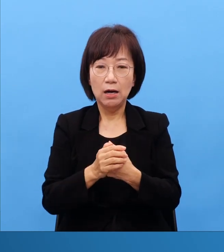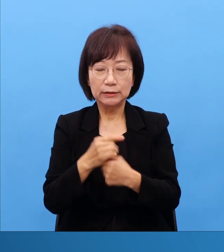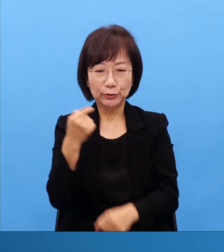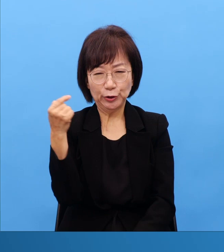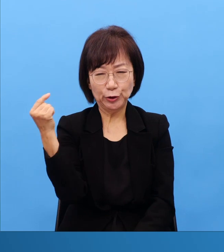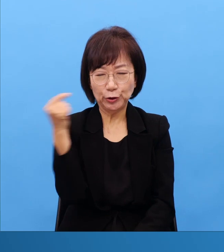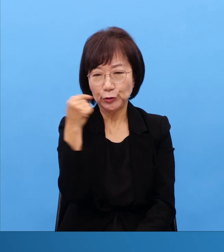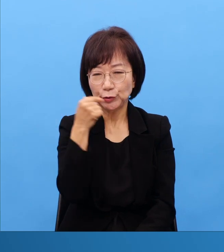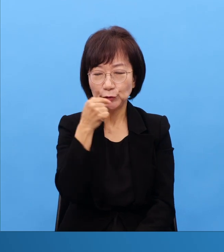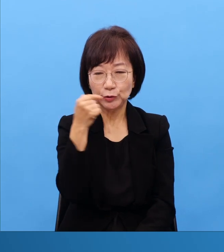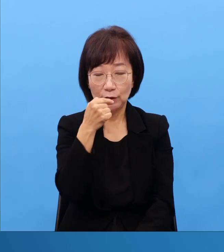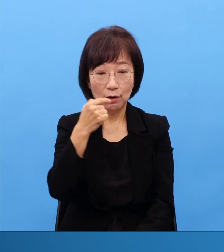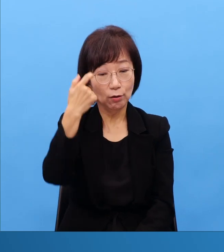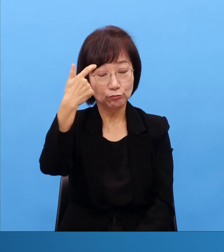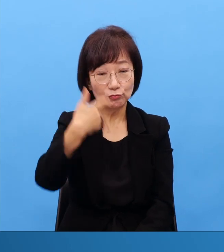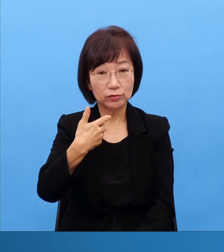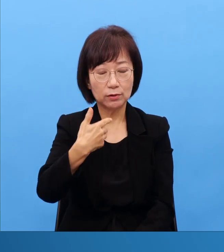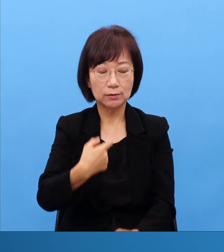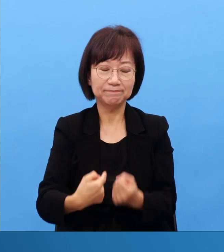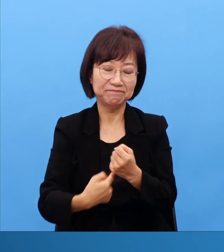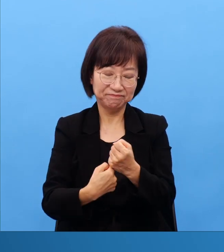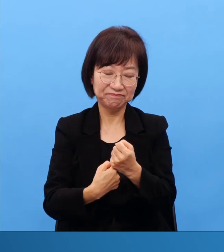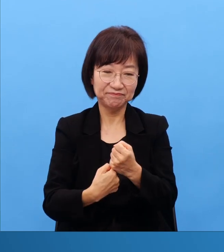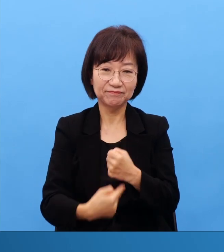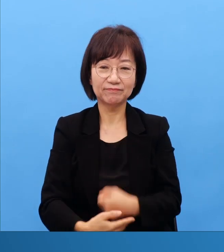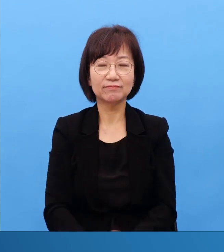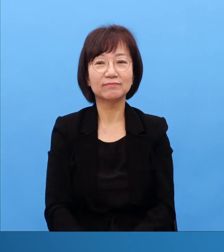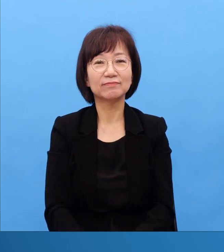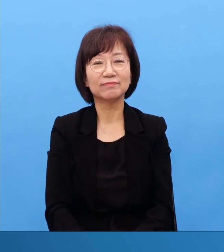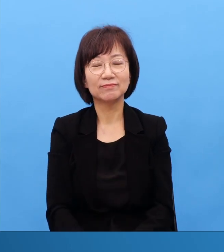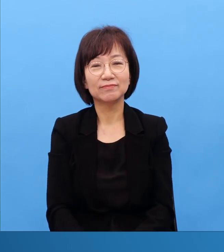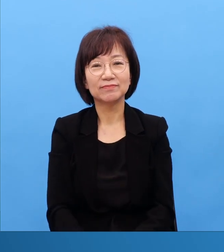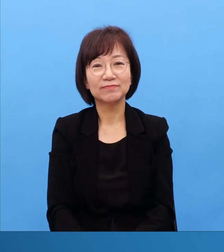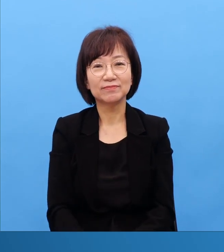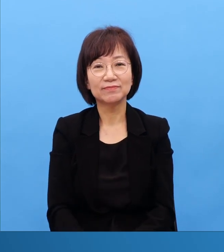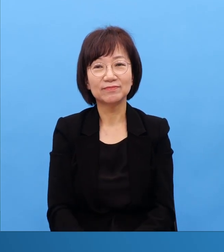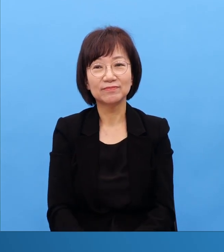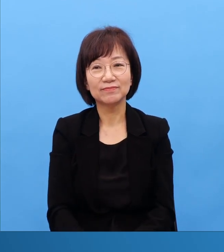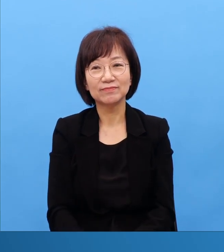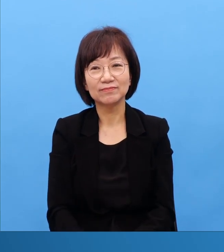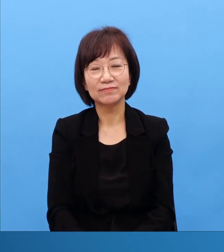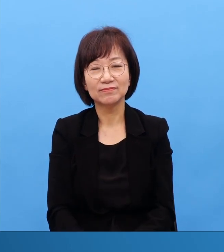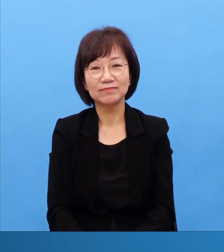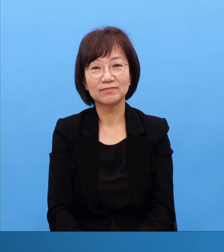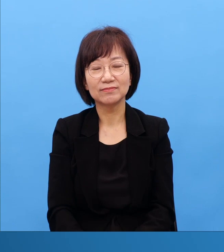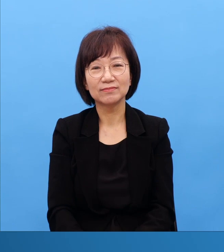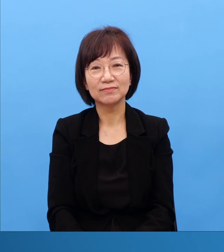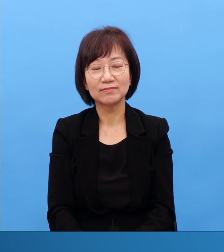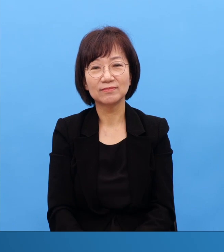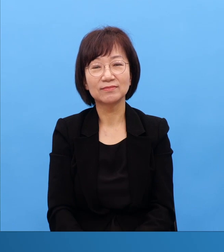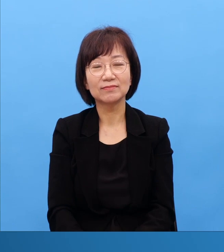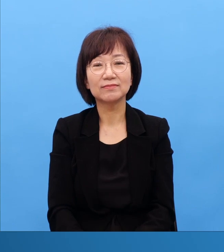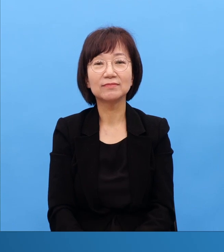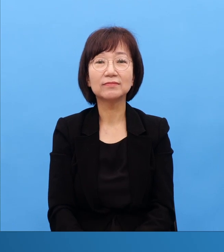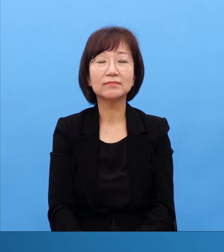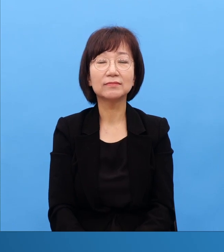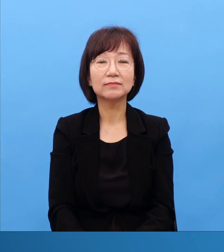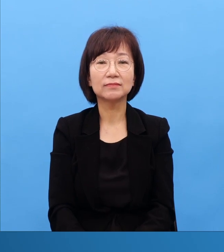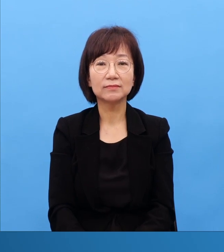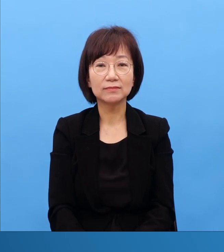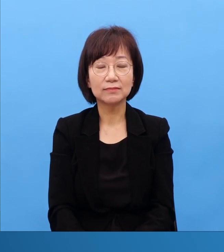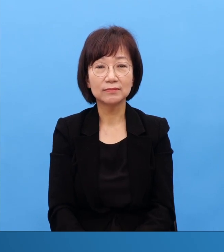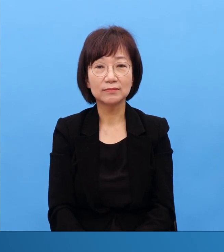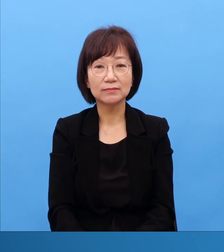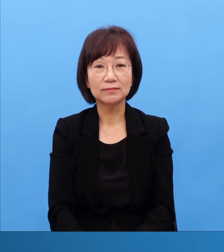many of their questions I answered, we were not able to have a good conversation together. 어저께서는 제가